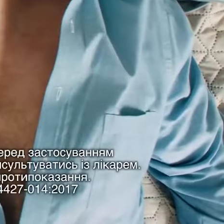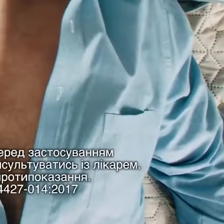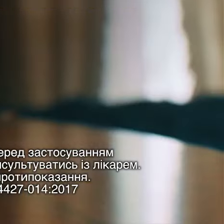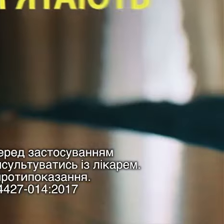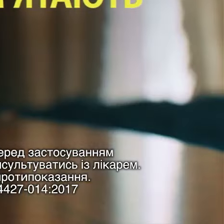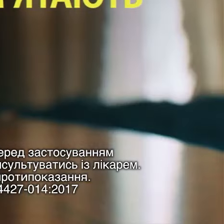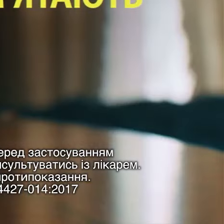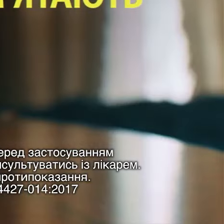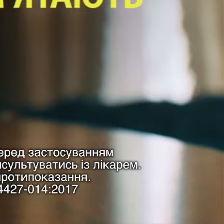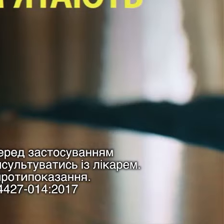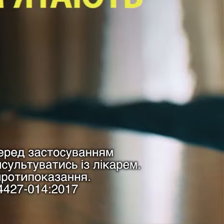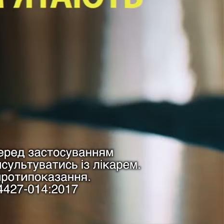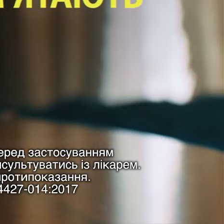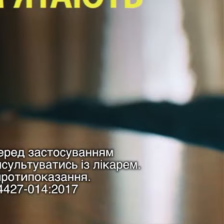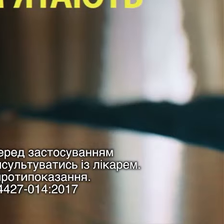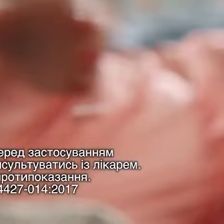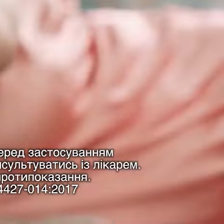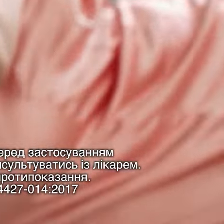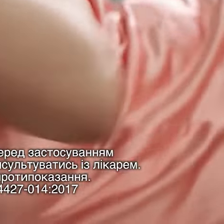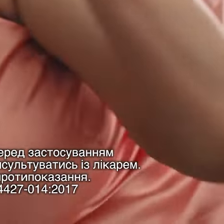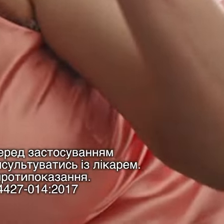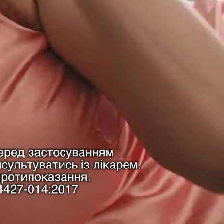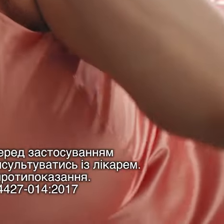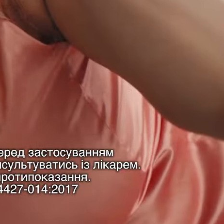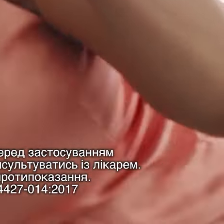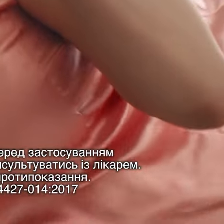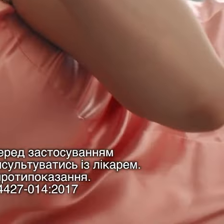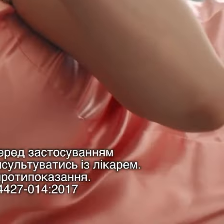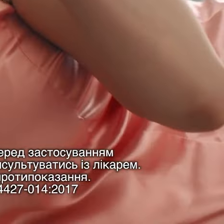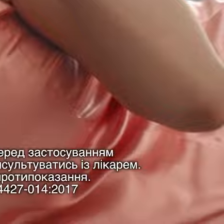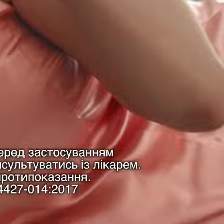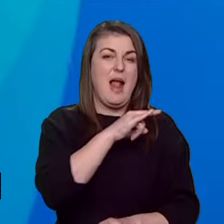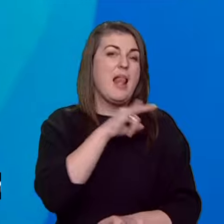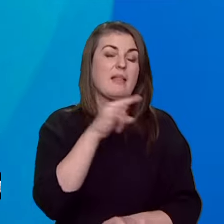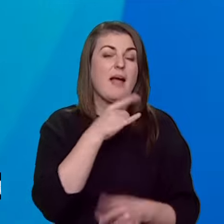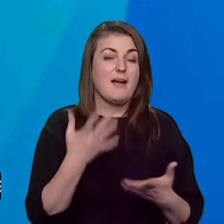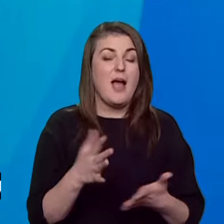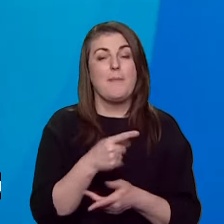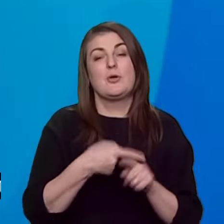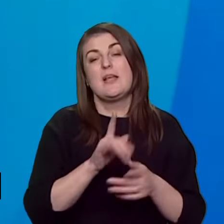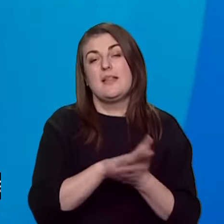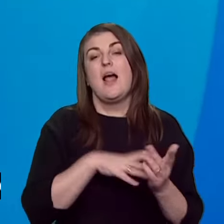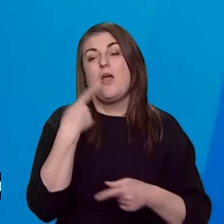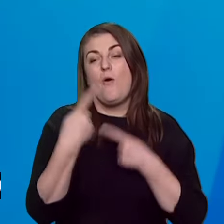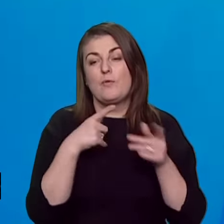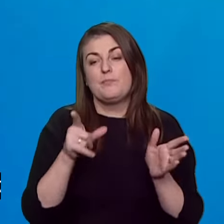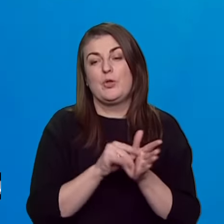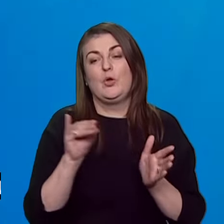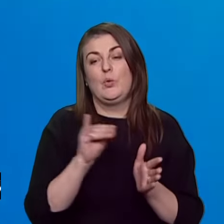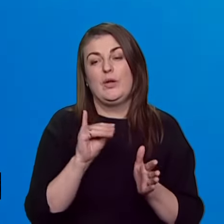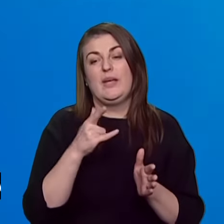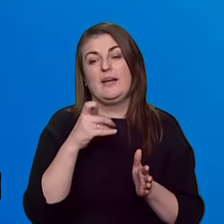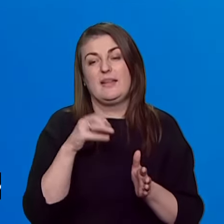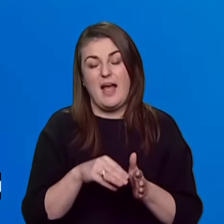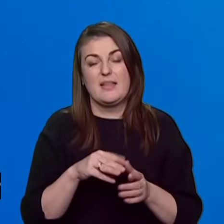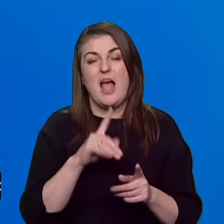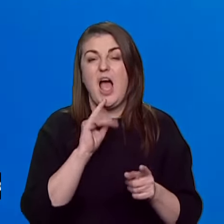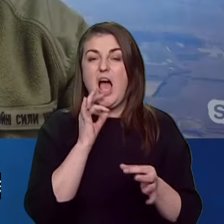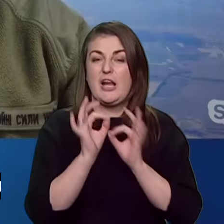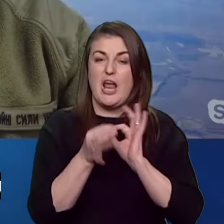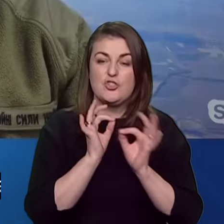і потенцію. Чоловіки оцінять, жінки запам'ятають. Про це далі говоримо із Юрієм Ігнатом, речником